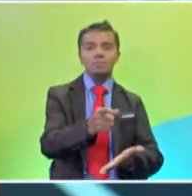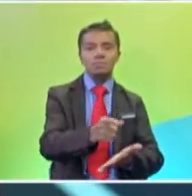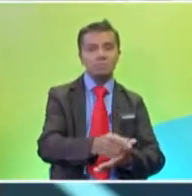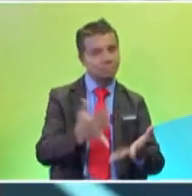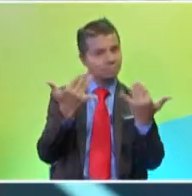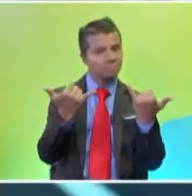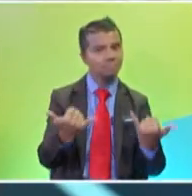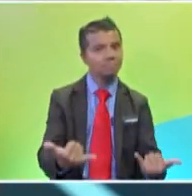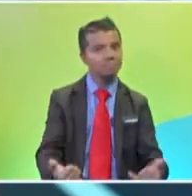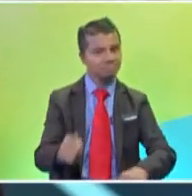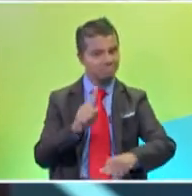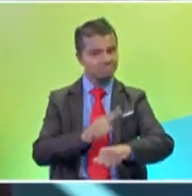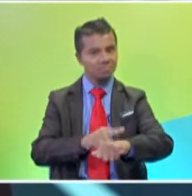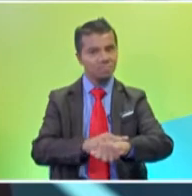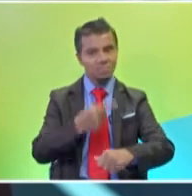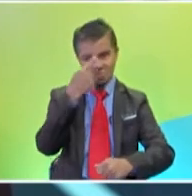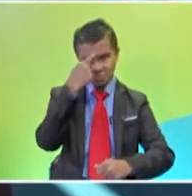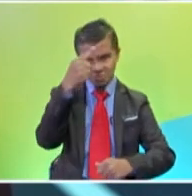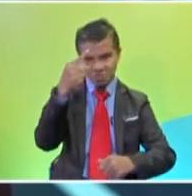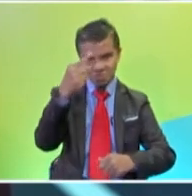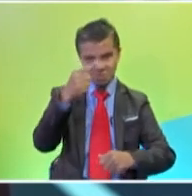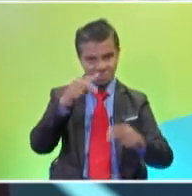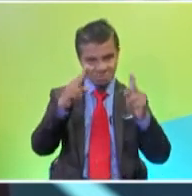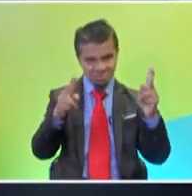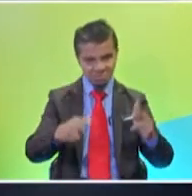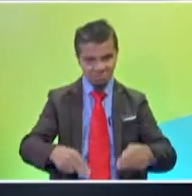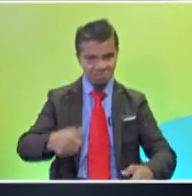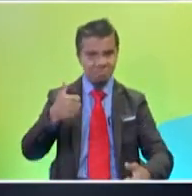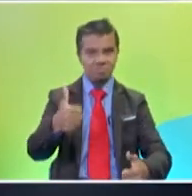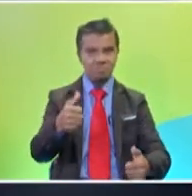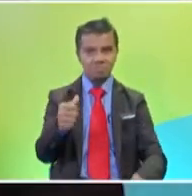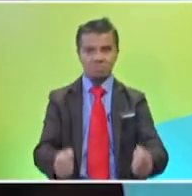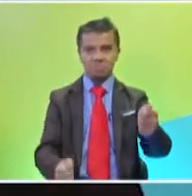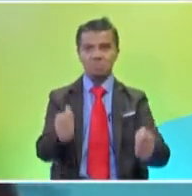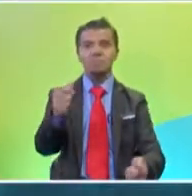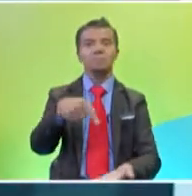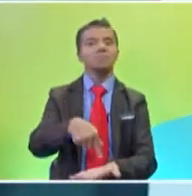Sekarang, masa untuk uji kecanggihan robot ni. Apa?